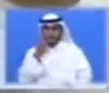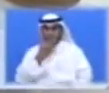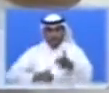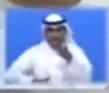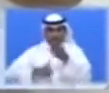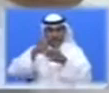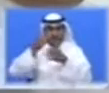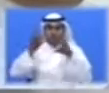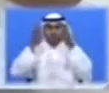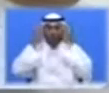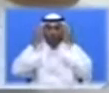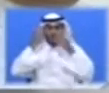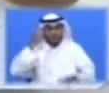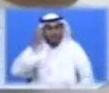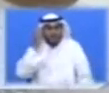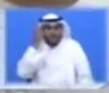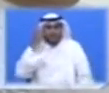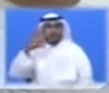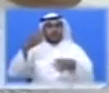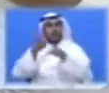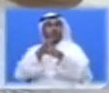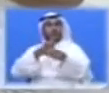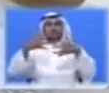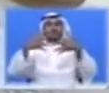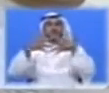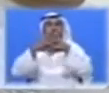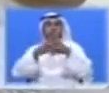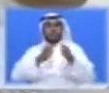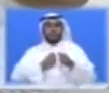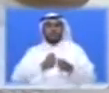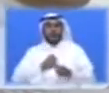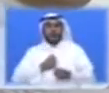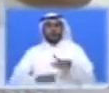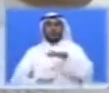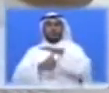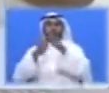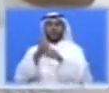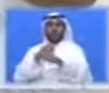وبناتنا بالتعليم العالي وتخصصاته وجامعاته حتى